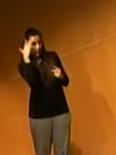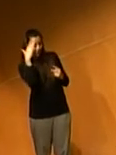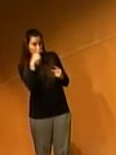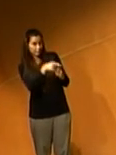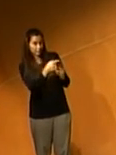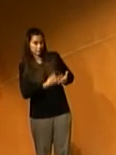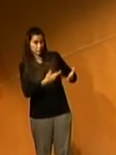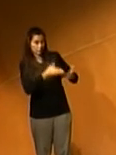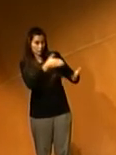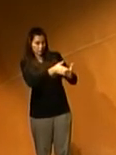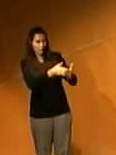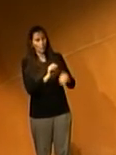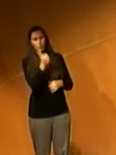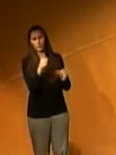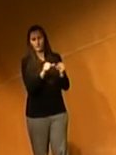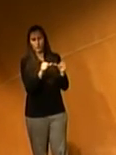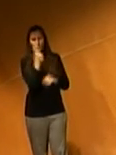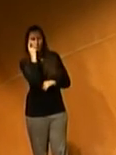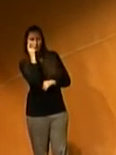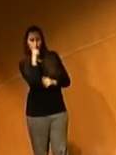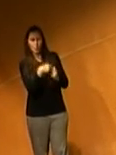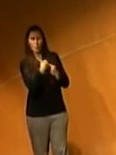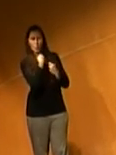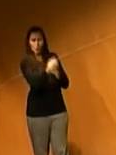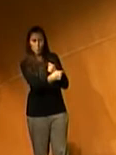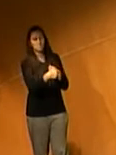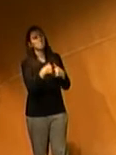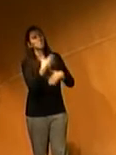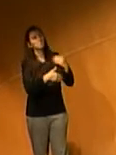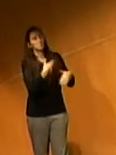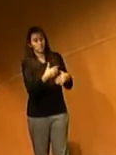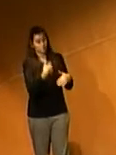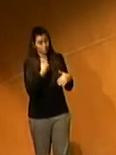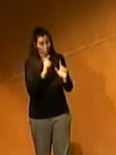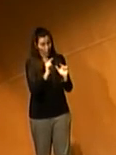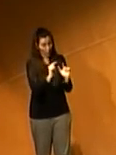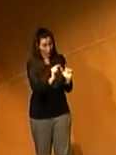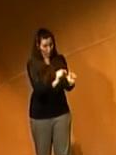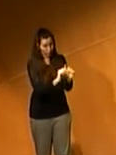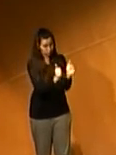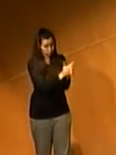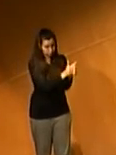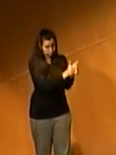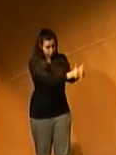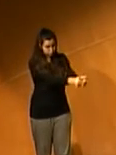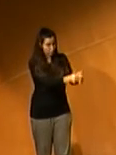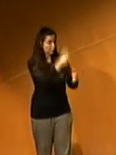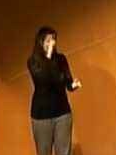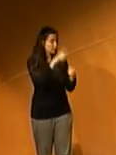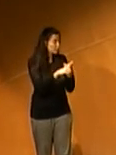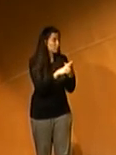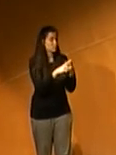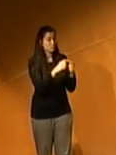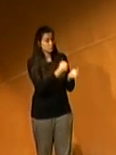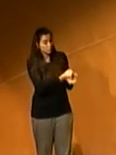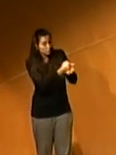est relativement longue, on est auprès de lui tout le temps, que ce soit auprès pour faire des devoirs, pour